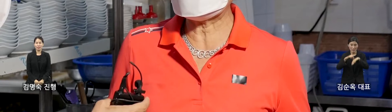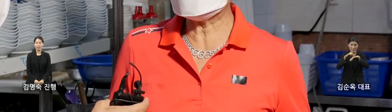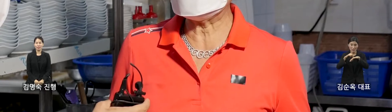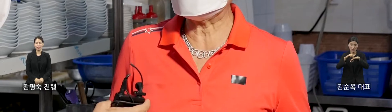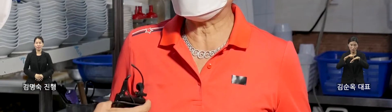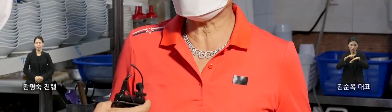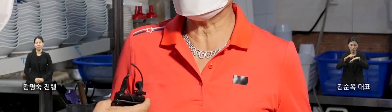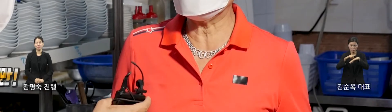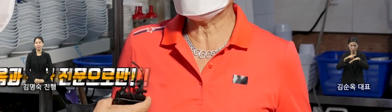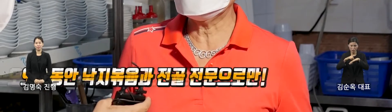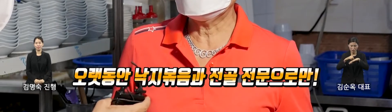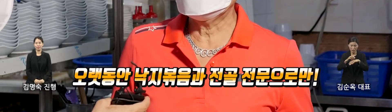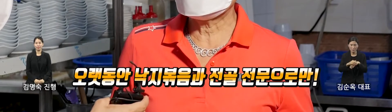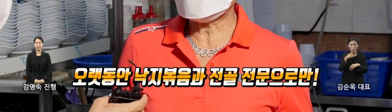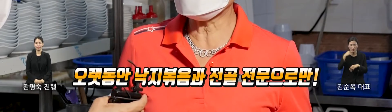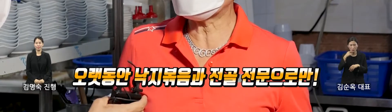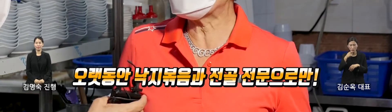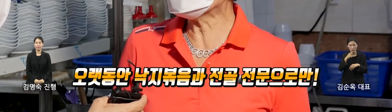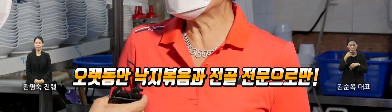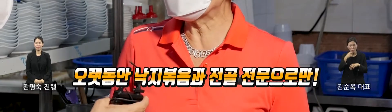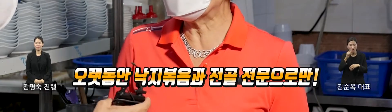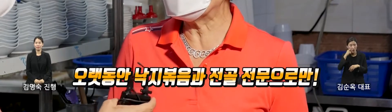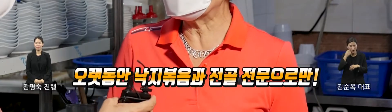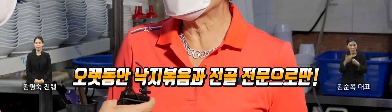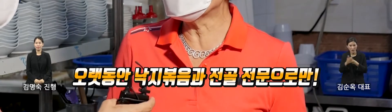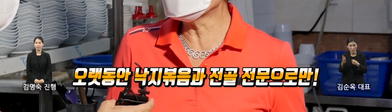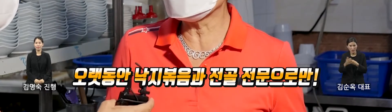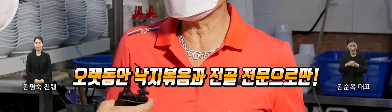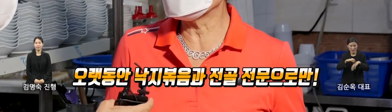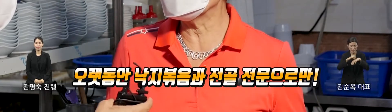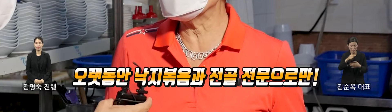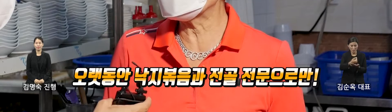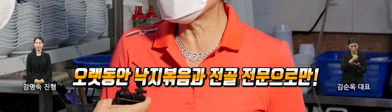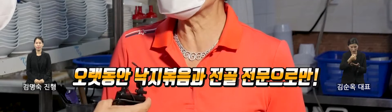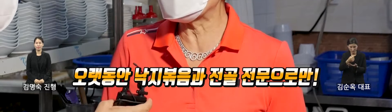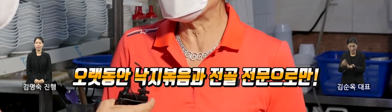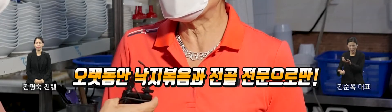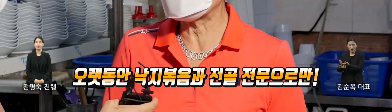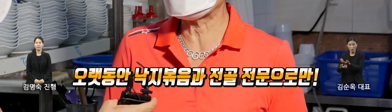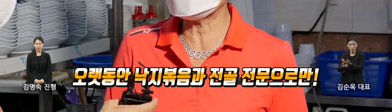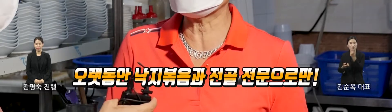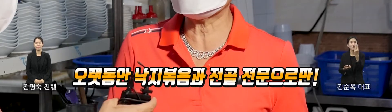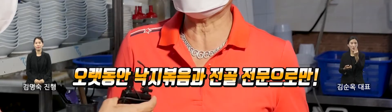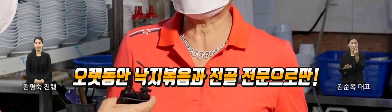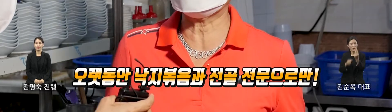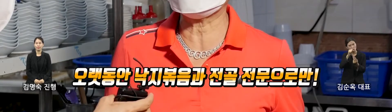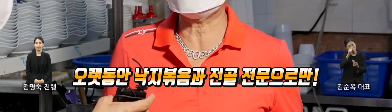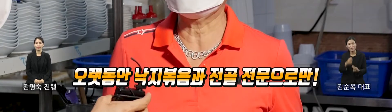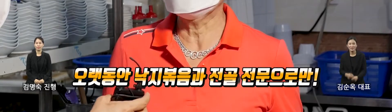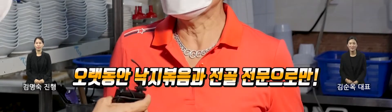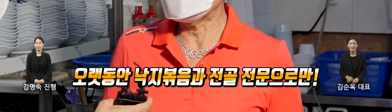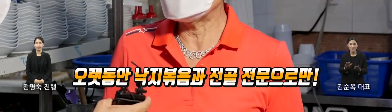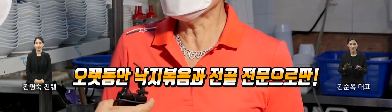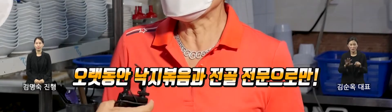제가 이제 낙지 볶음을 전골하고 하다 보니까 너무 좋았어요. 그래가지고 이렇게